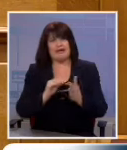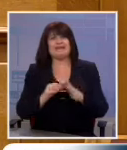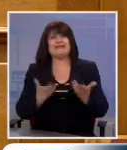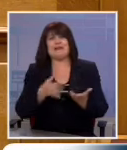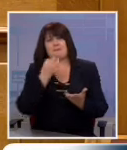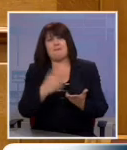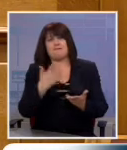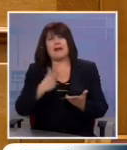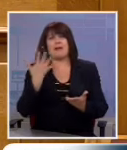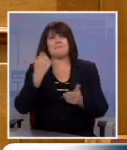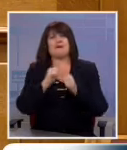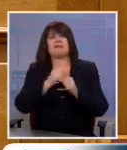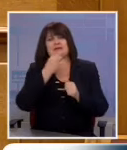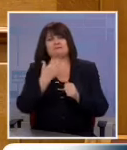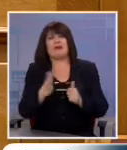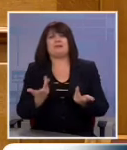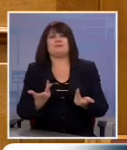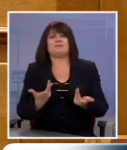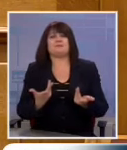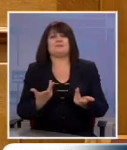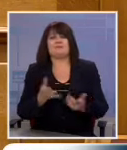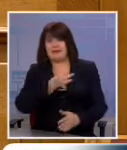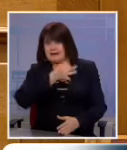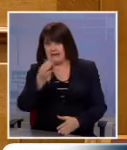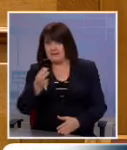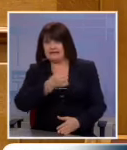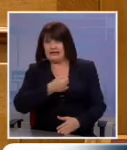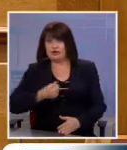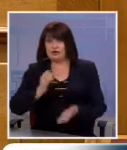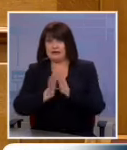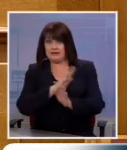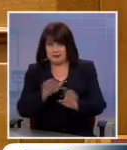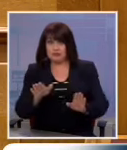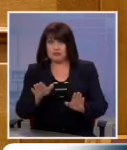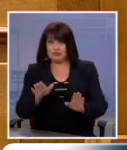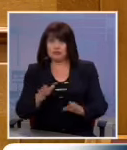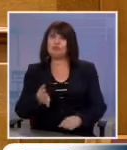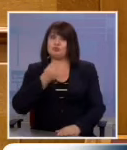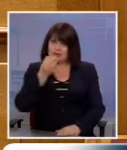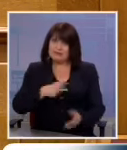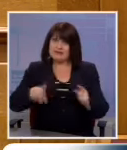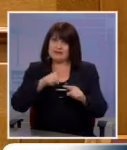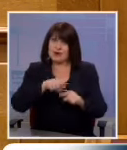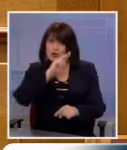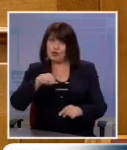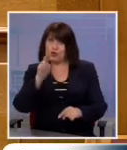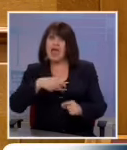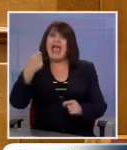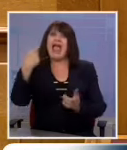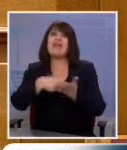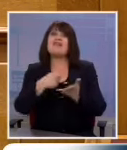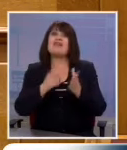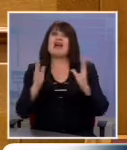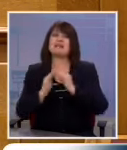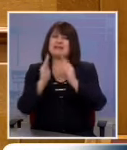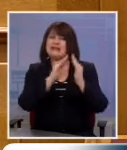το είπανε πριν από 5 μήνες. Τους είπατε ότι θα τερματίσετε τη λιτότητα. Τους είπατε ότι θα καταργήσετε τον ένφια.